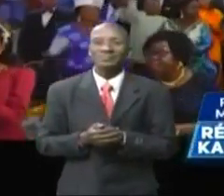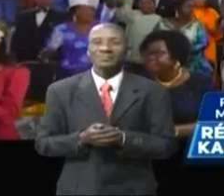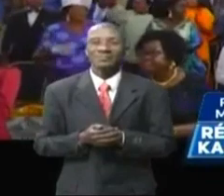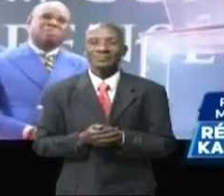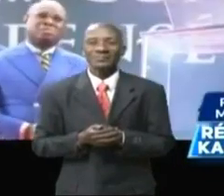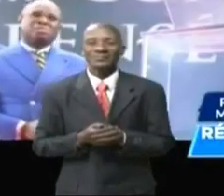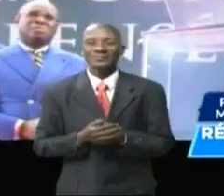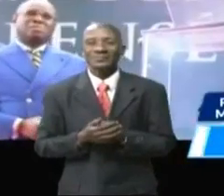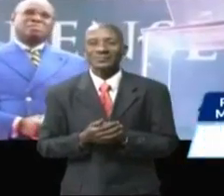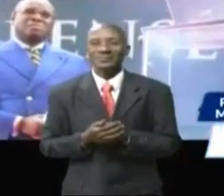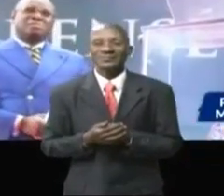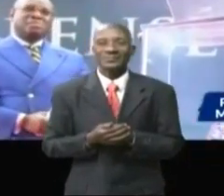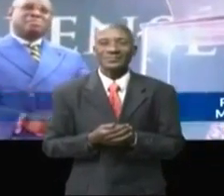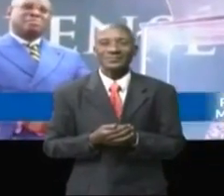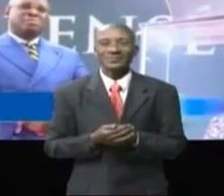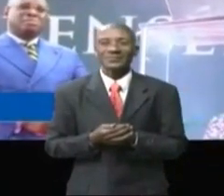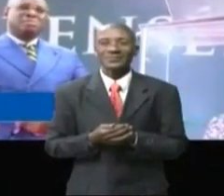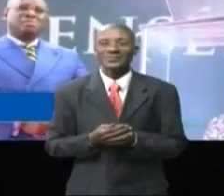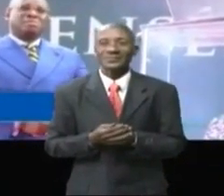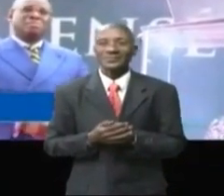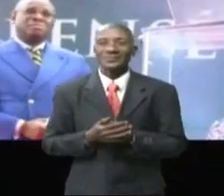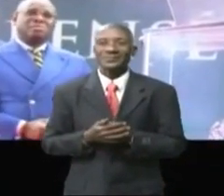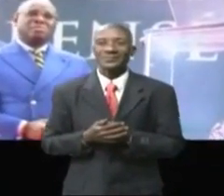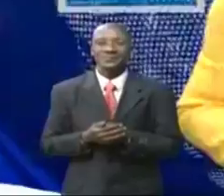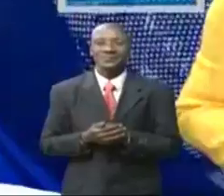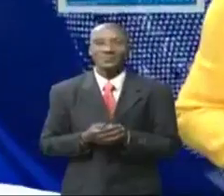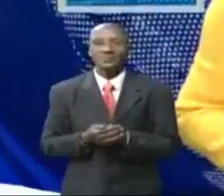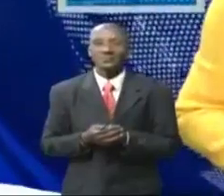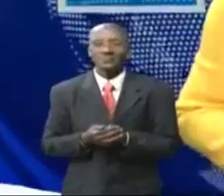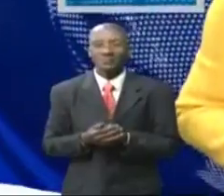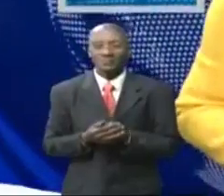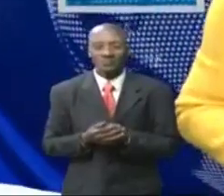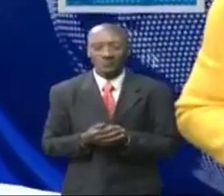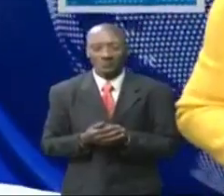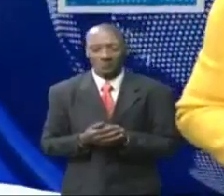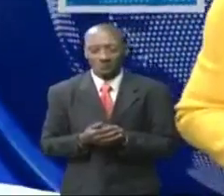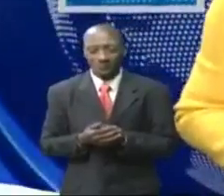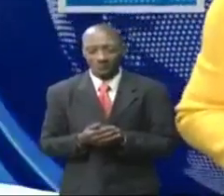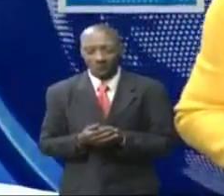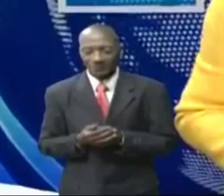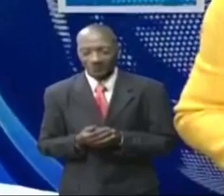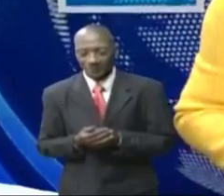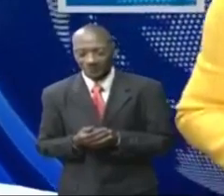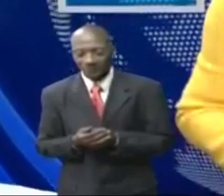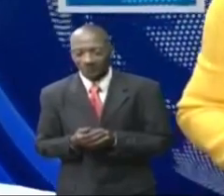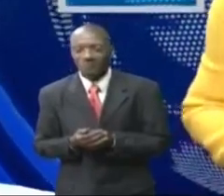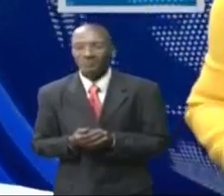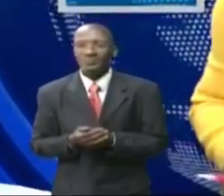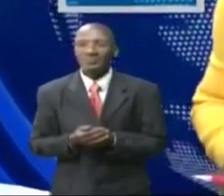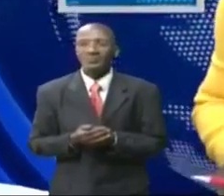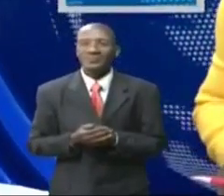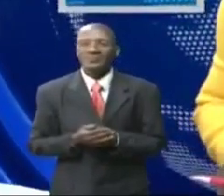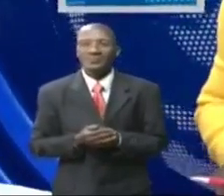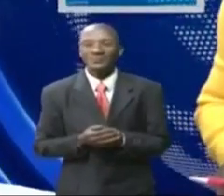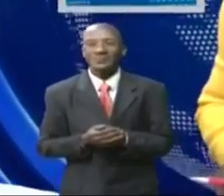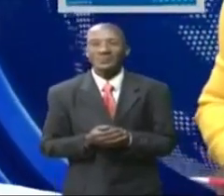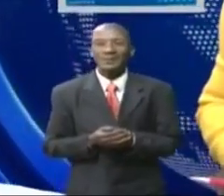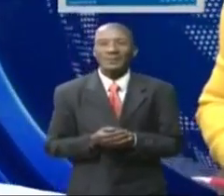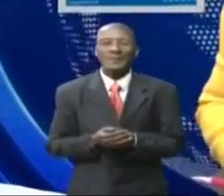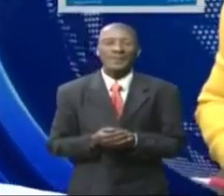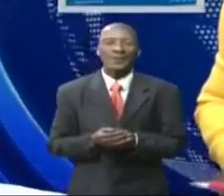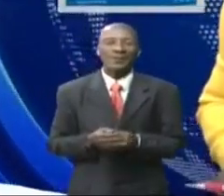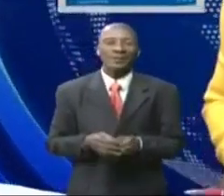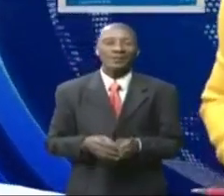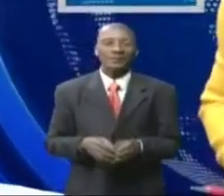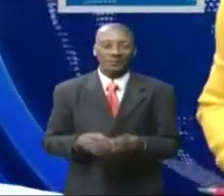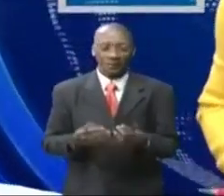Dieu pour les chefs de l'État et la République. Sachez aussi que les enfants orphelins de Bukavu et